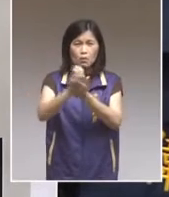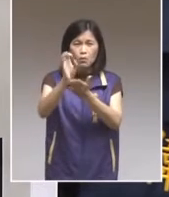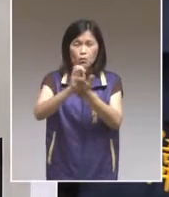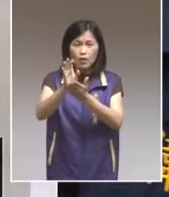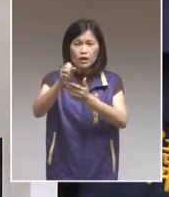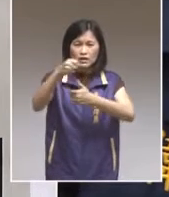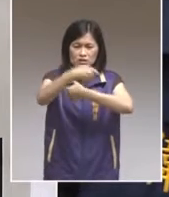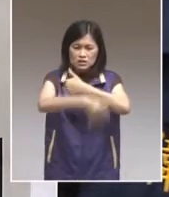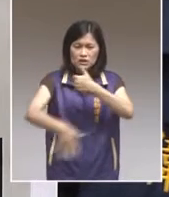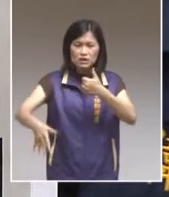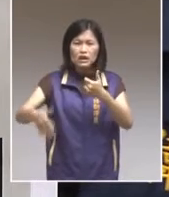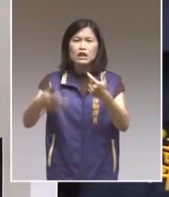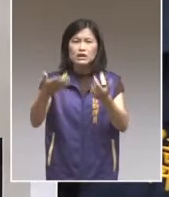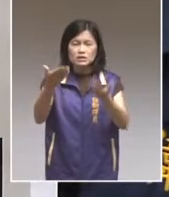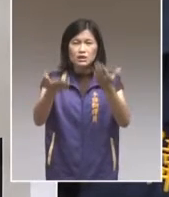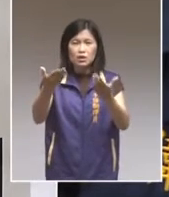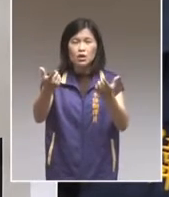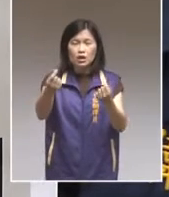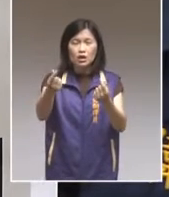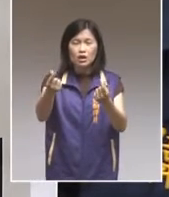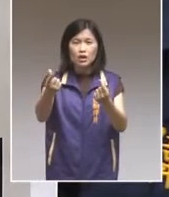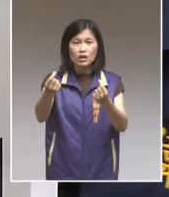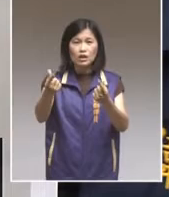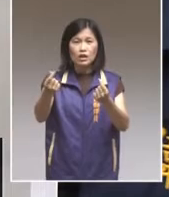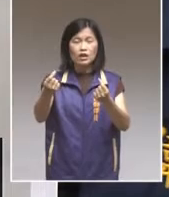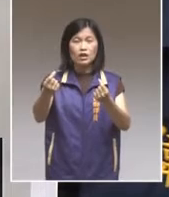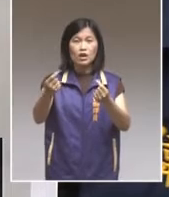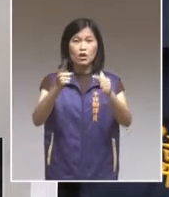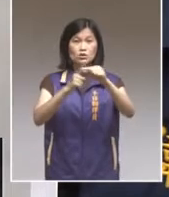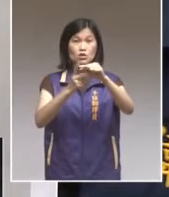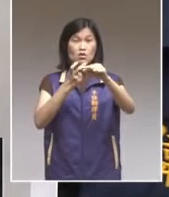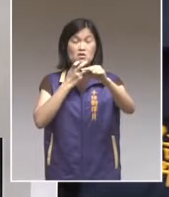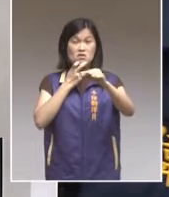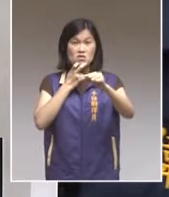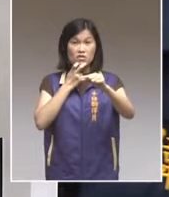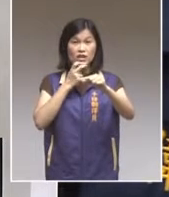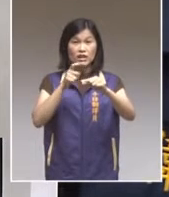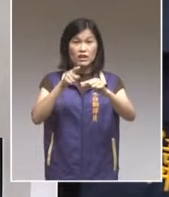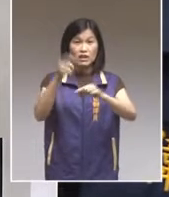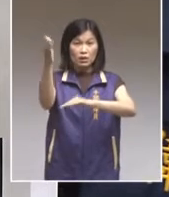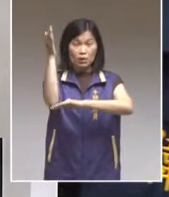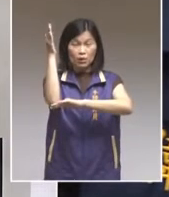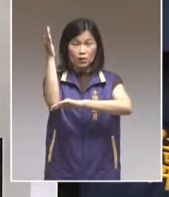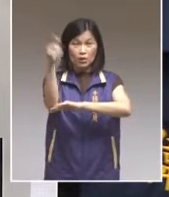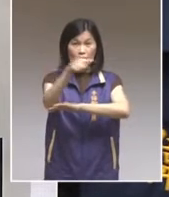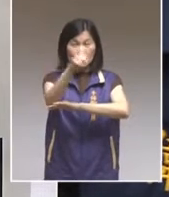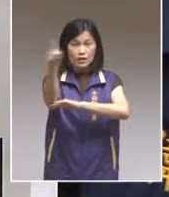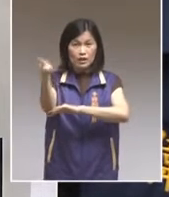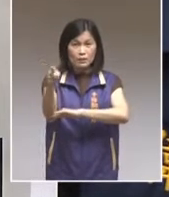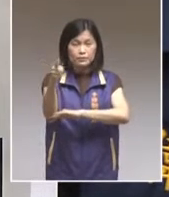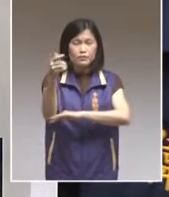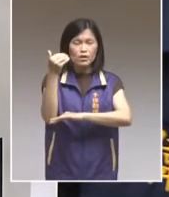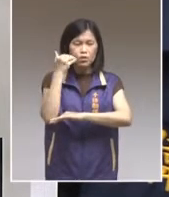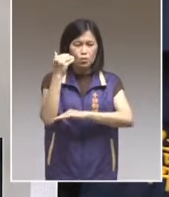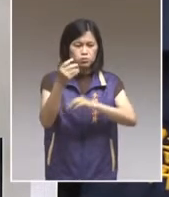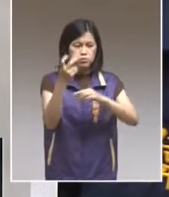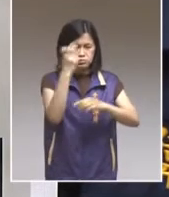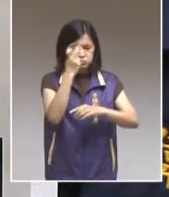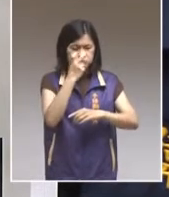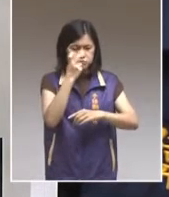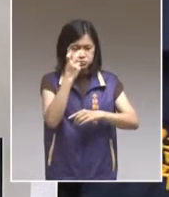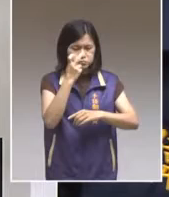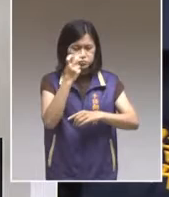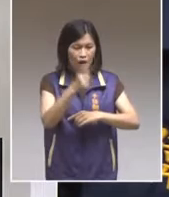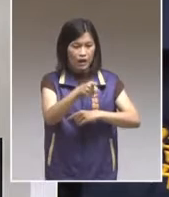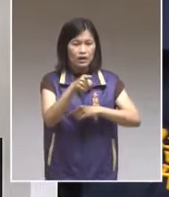是一样的一个道理。那主要是中央在接获检验之后，那检